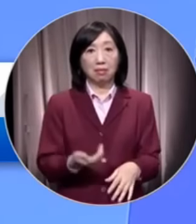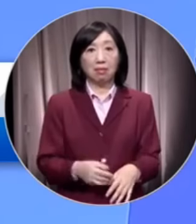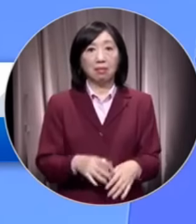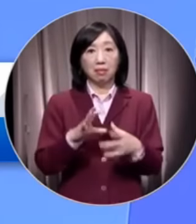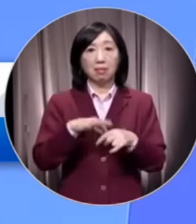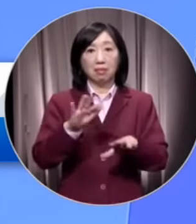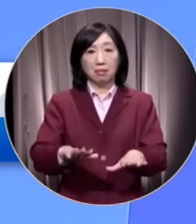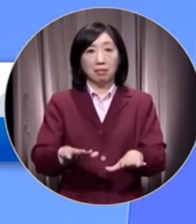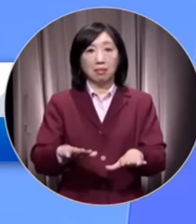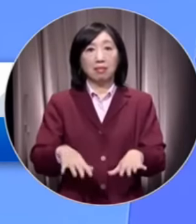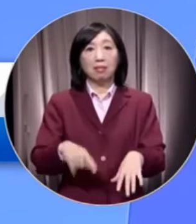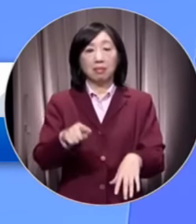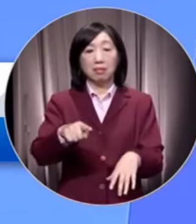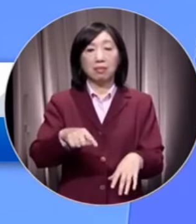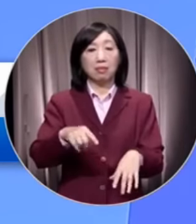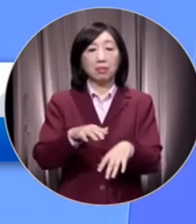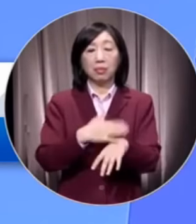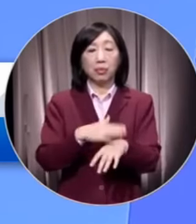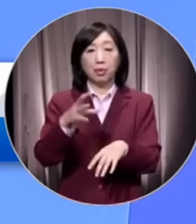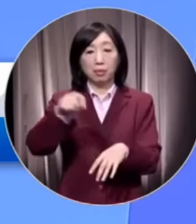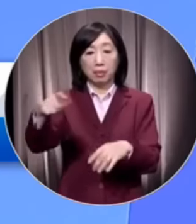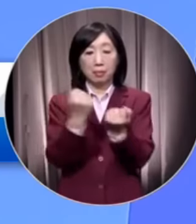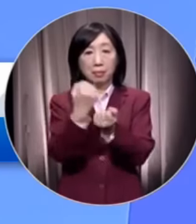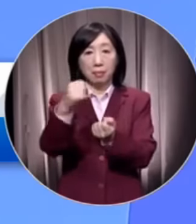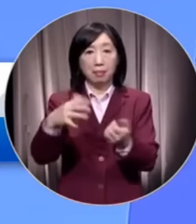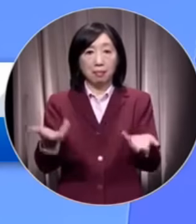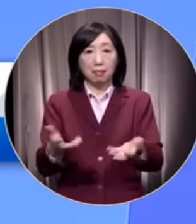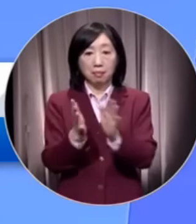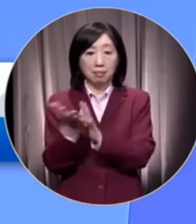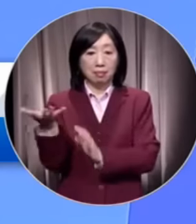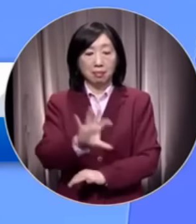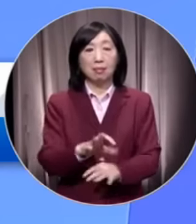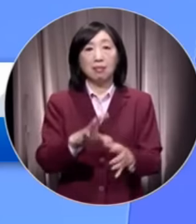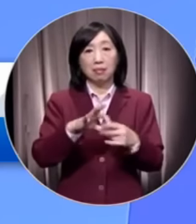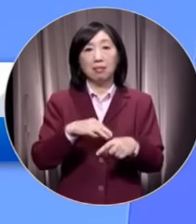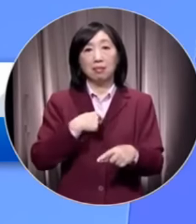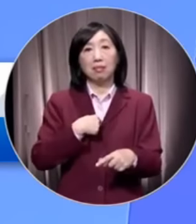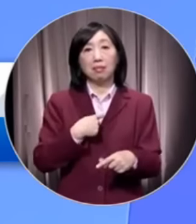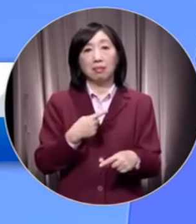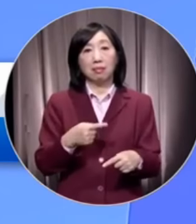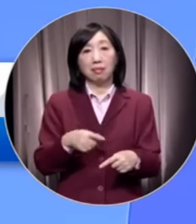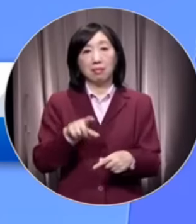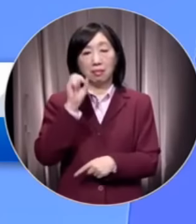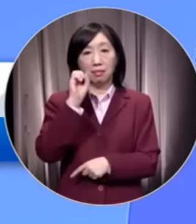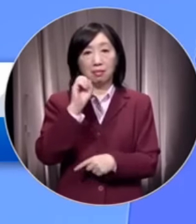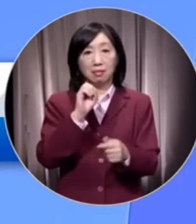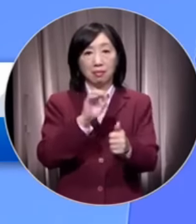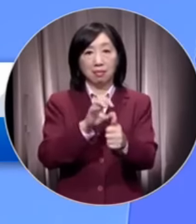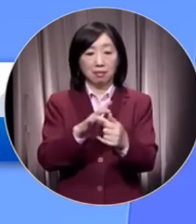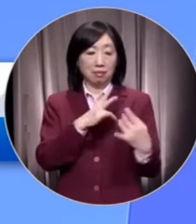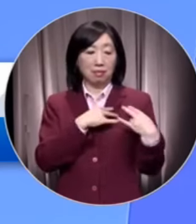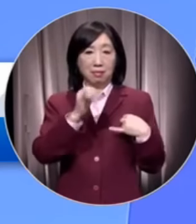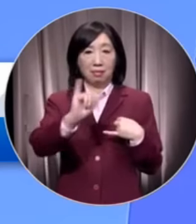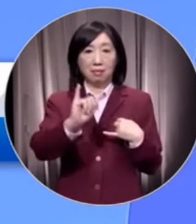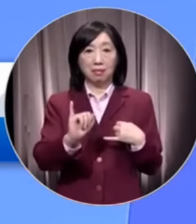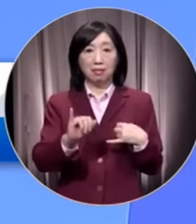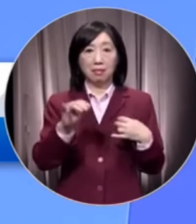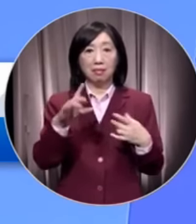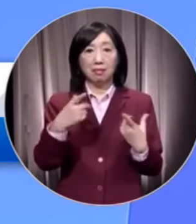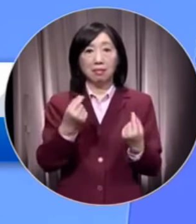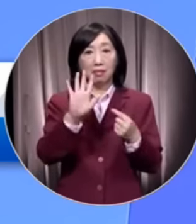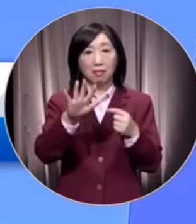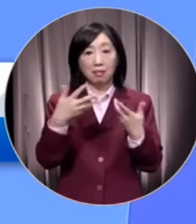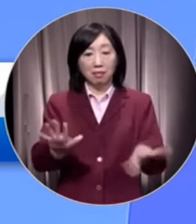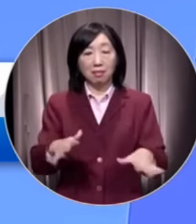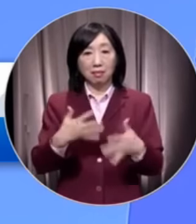许有这样子的过去存在的现象。但是我要提醒蔡主席，您可能不知道，也有很多民进党的人